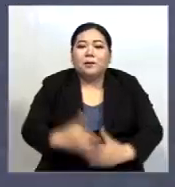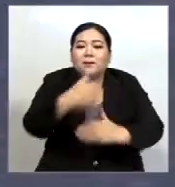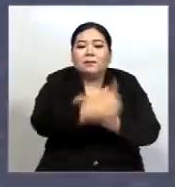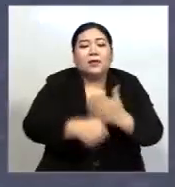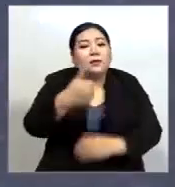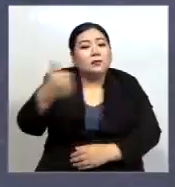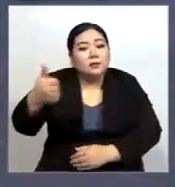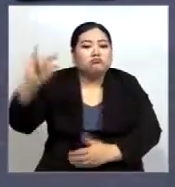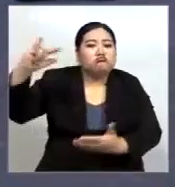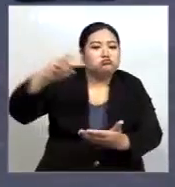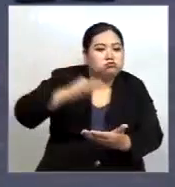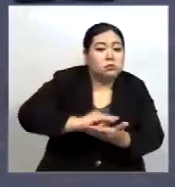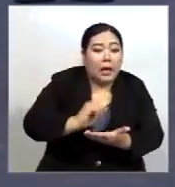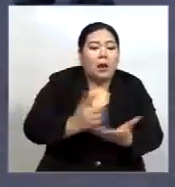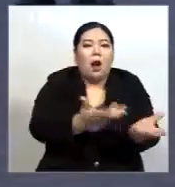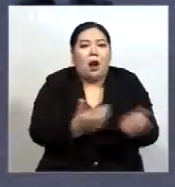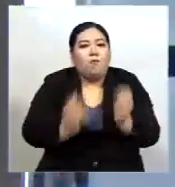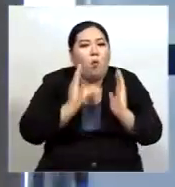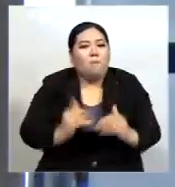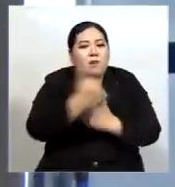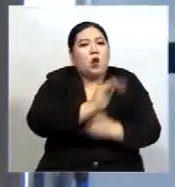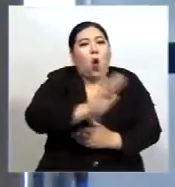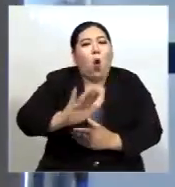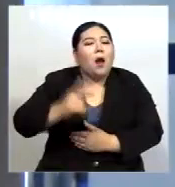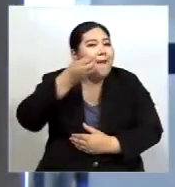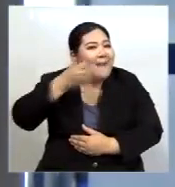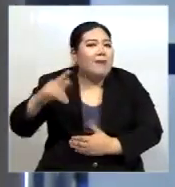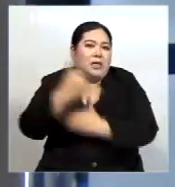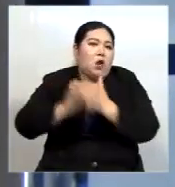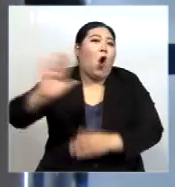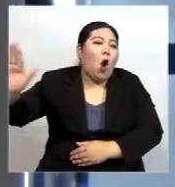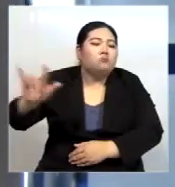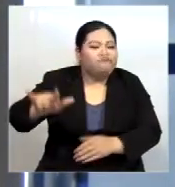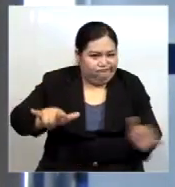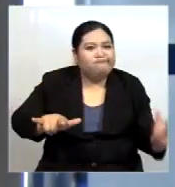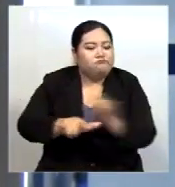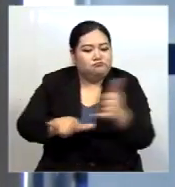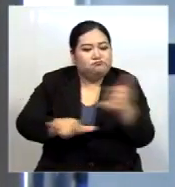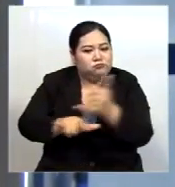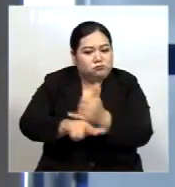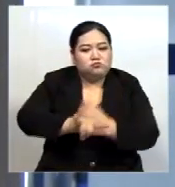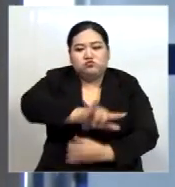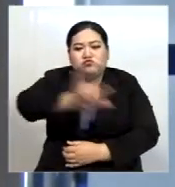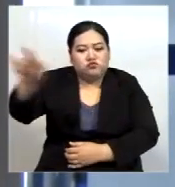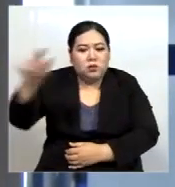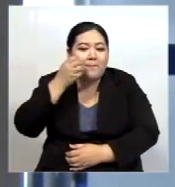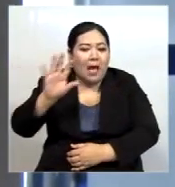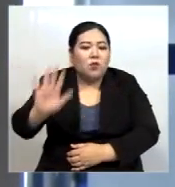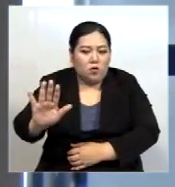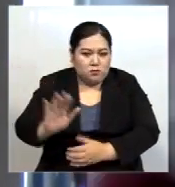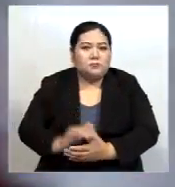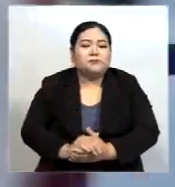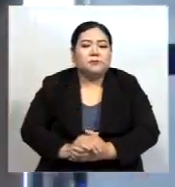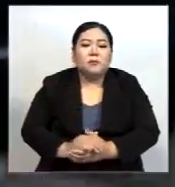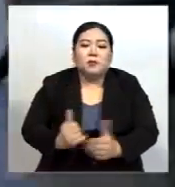อื่นๆส่วนใหญ่จะเป็นการบินเพื่อมารับผู้โดยสารของตัวเองเนี่ยเดินทางกลับประเทศนะครับสำหรับจำนวนผู้โดยสารที่เดินทางผ่